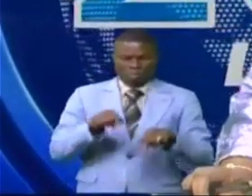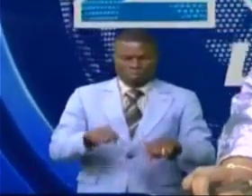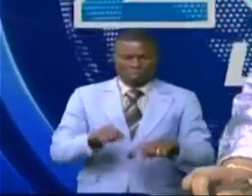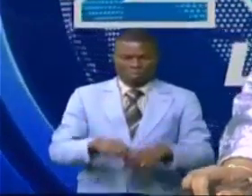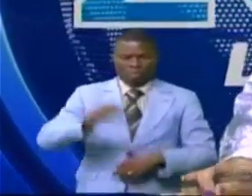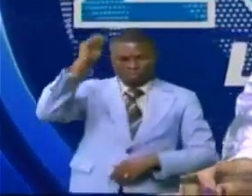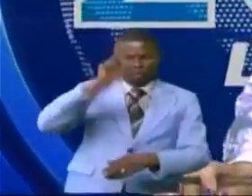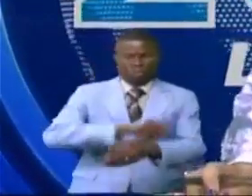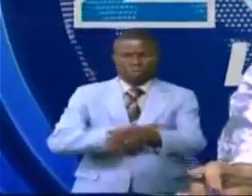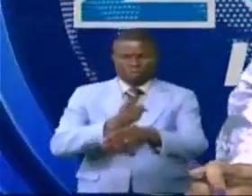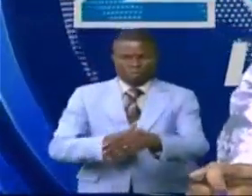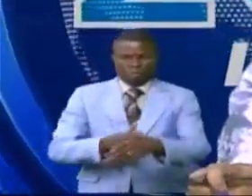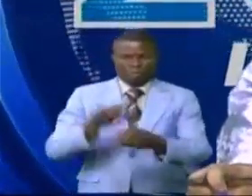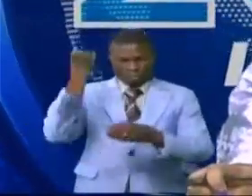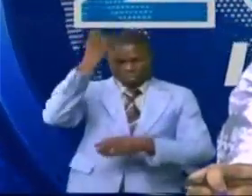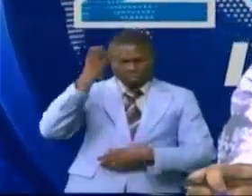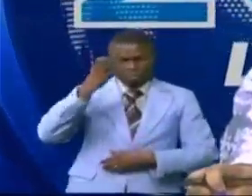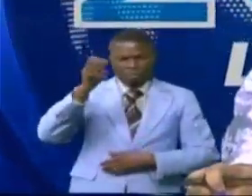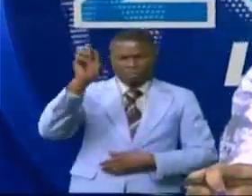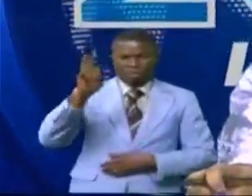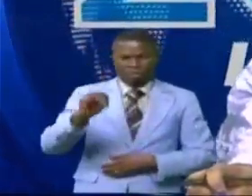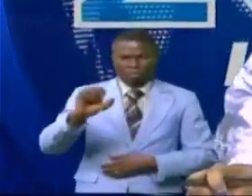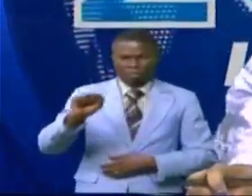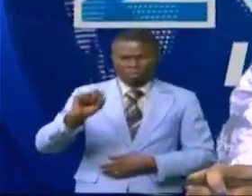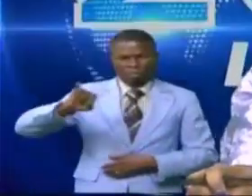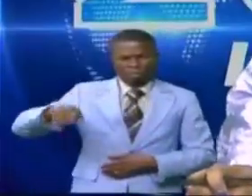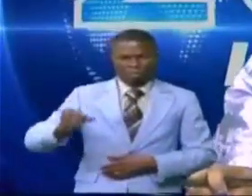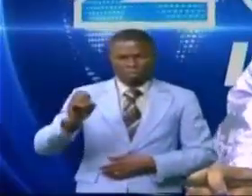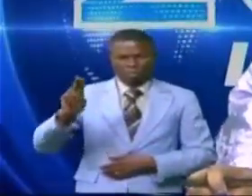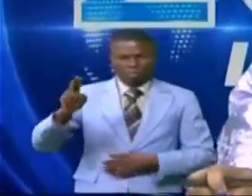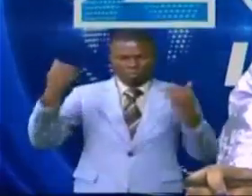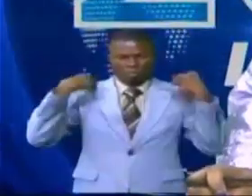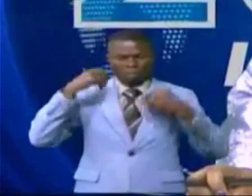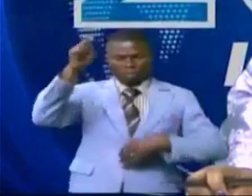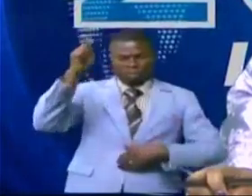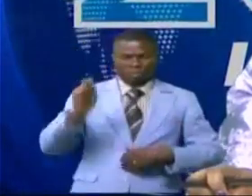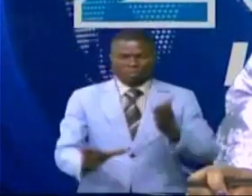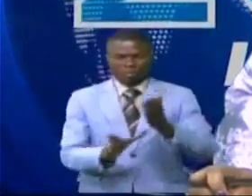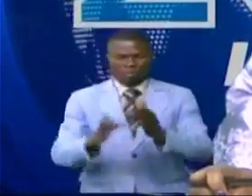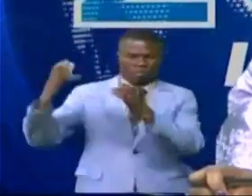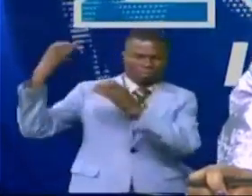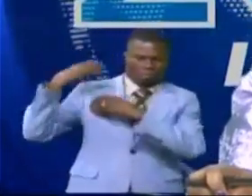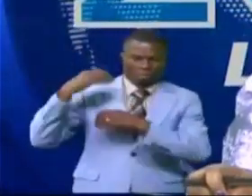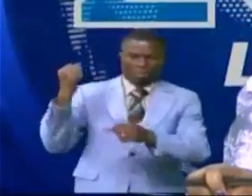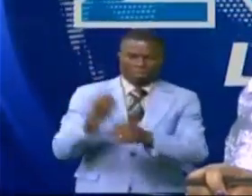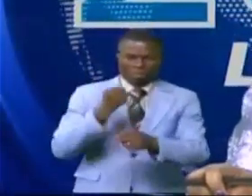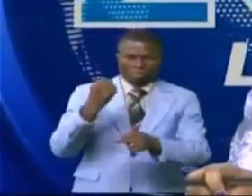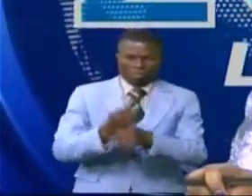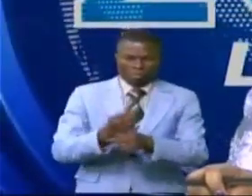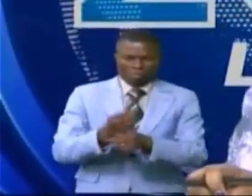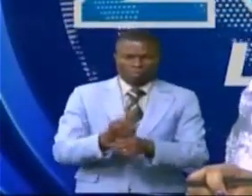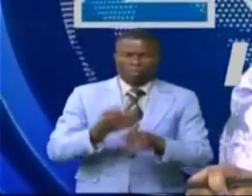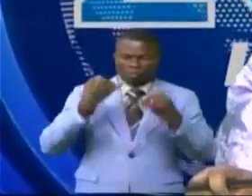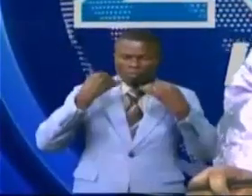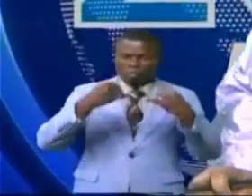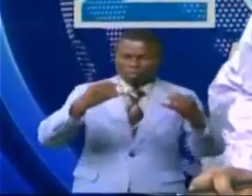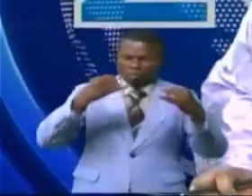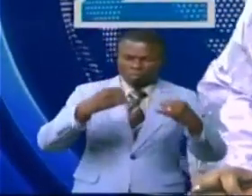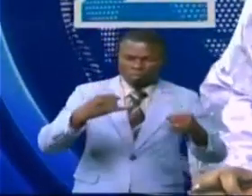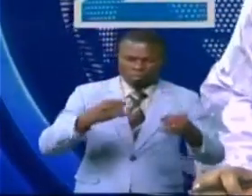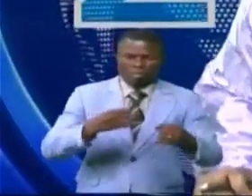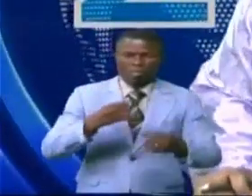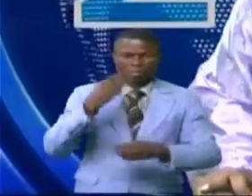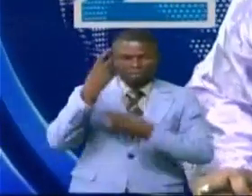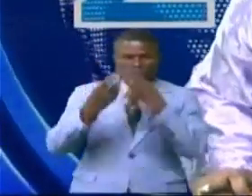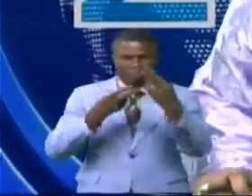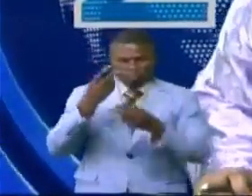Nord Kivu, où le général-major Ndourou Jacques, chef d'état-major général adjoint chargé des opérations des renseignements, a effectué une